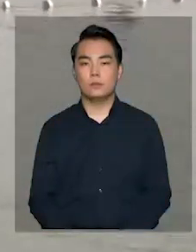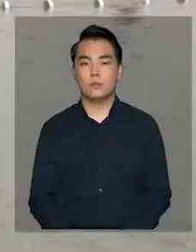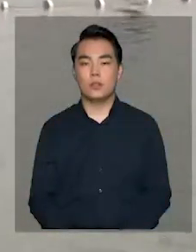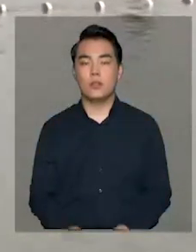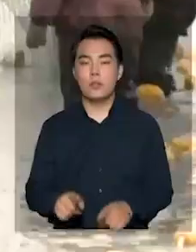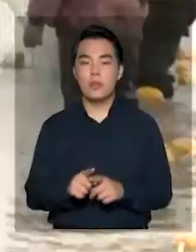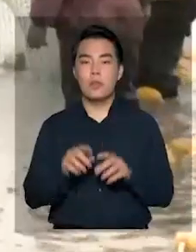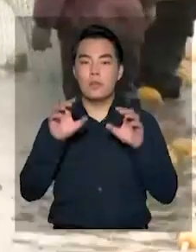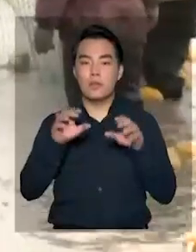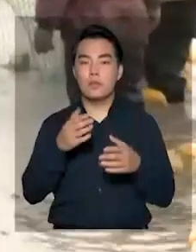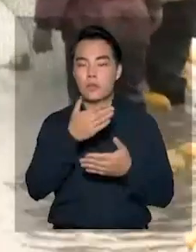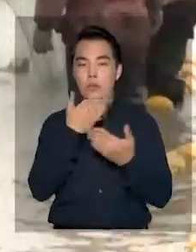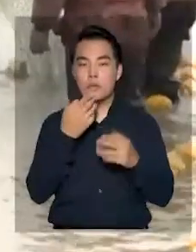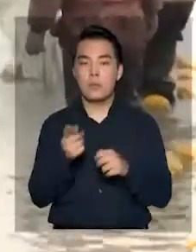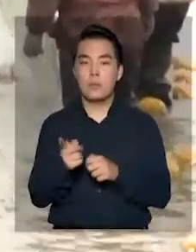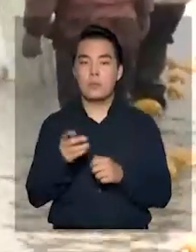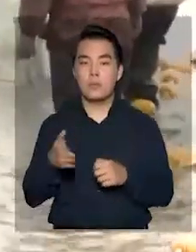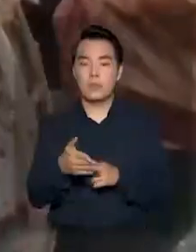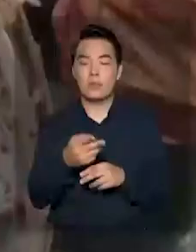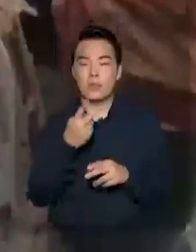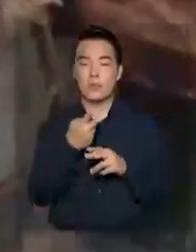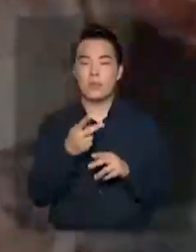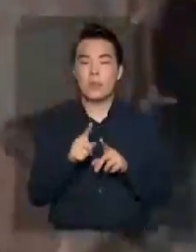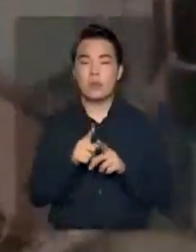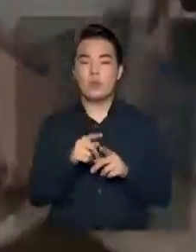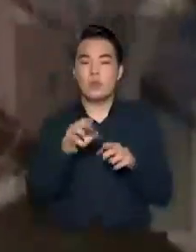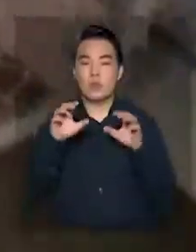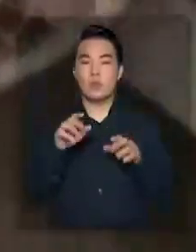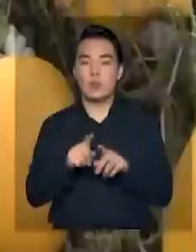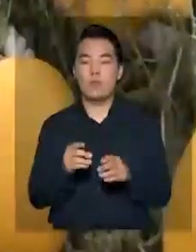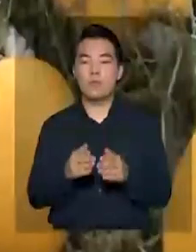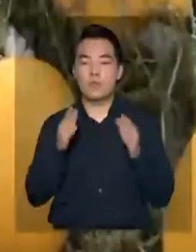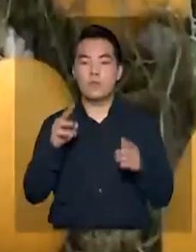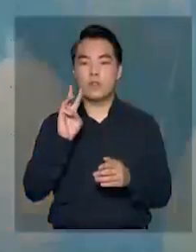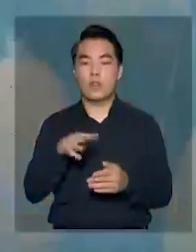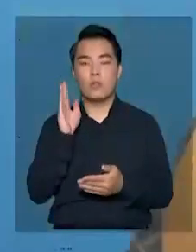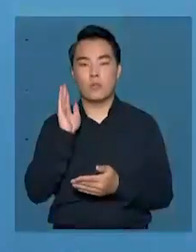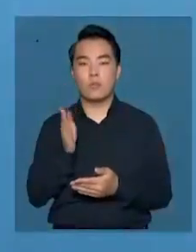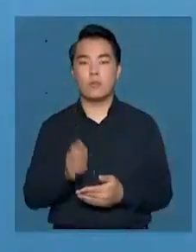Заңсыз балық аулағандарға жаза күшейтілді. Енді оларды қандай жаза күтіп тұр?